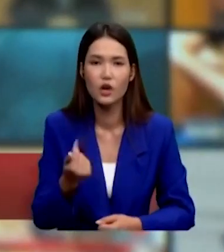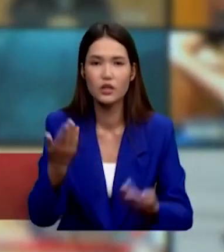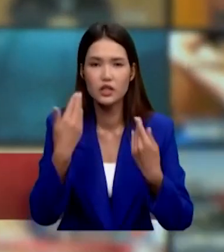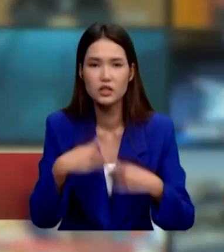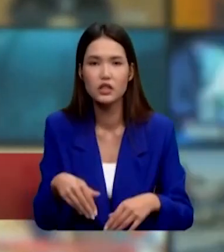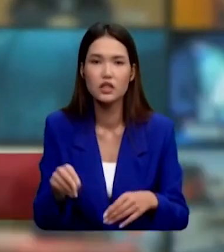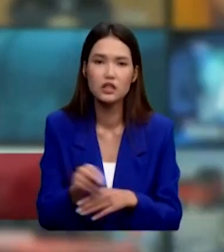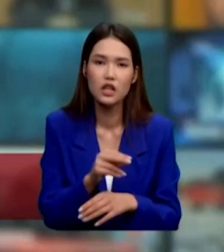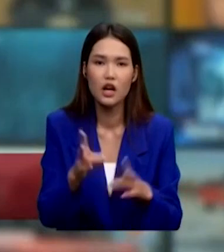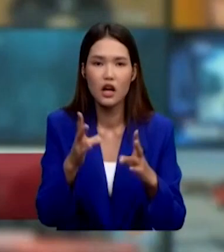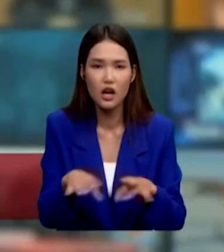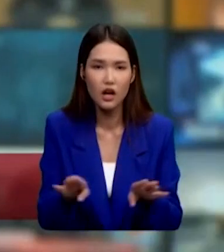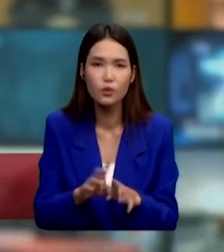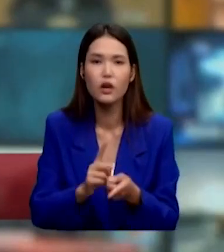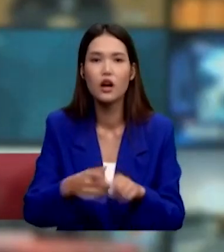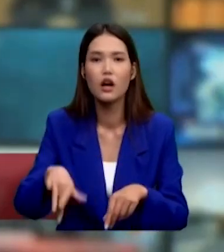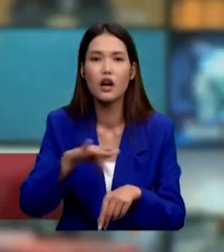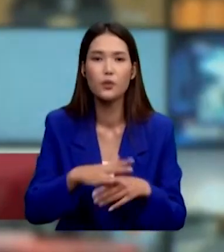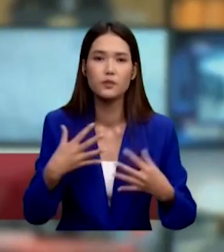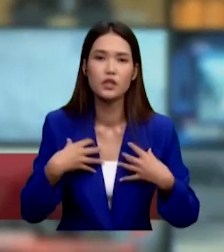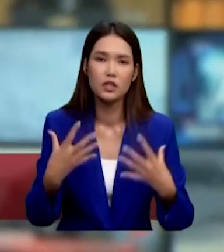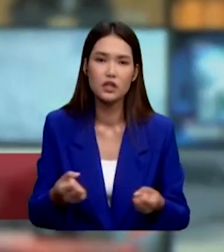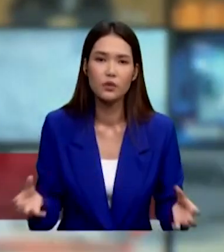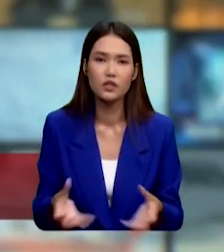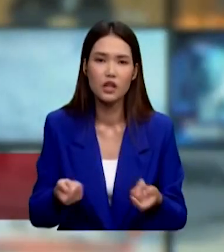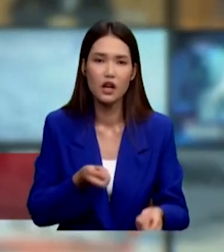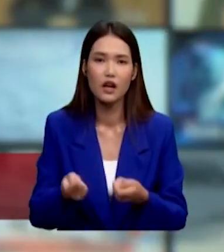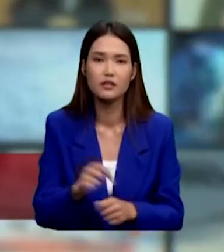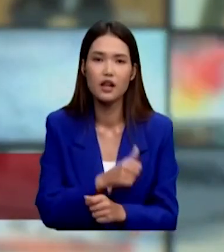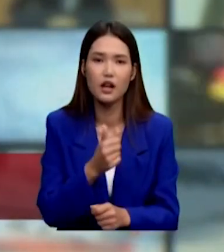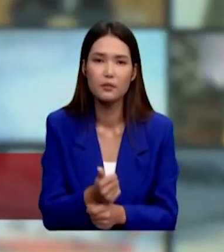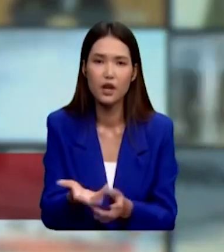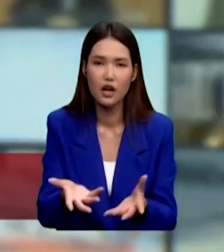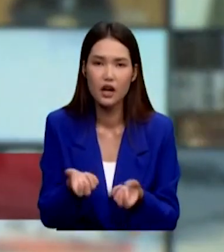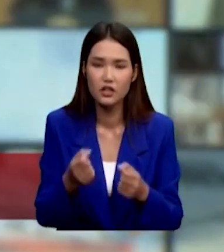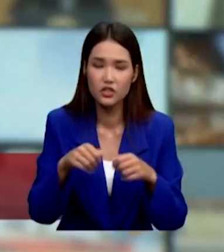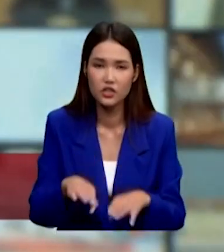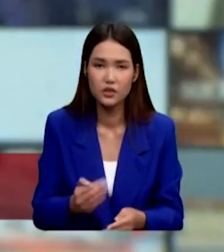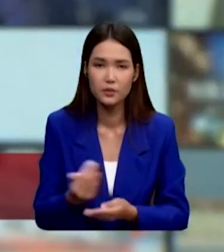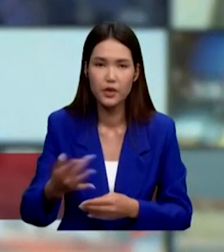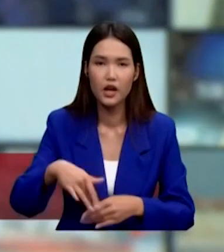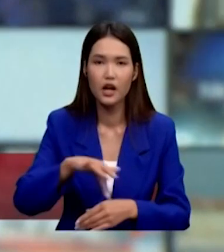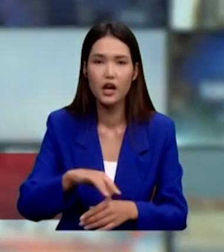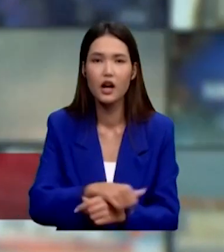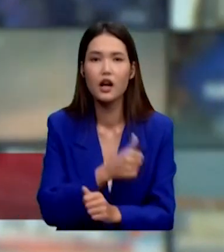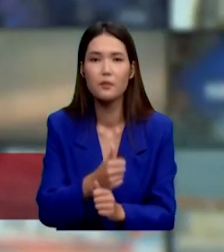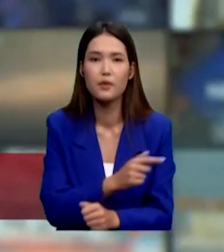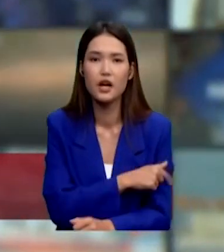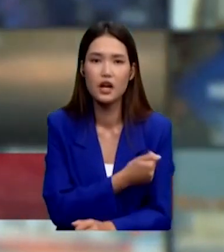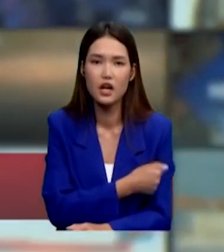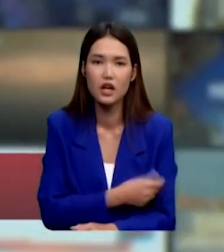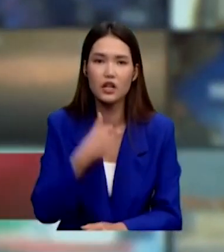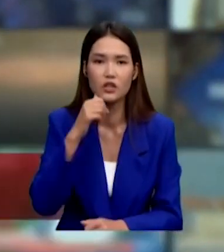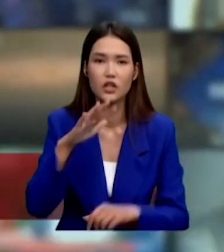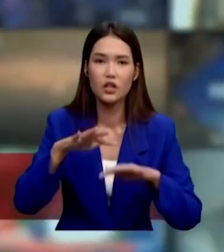дендеген дерттің зардабы емес, қалалық денсаулық сақтау басқармасы басшысының қабылдаған шешімі. Қаланың бас дәрігері күнігіше